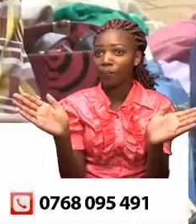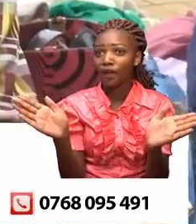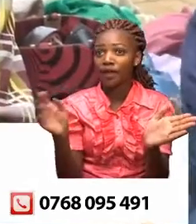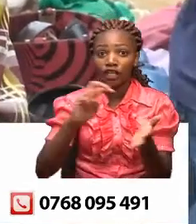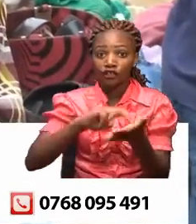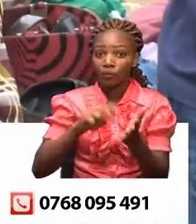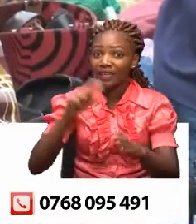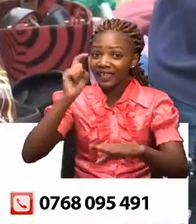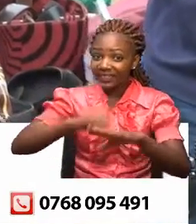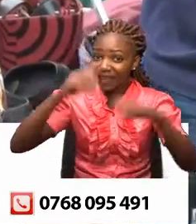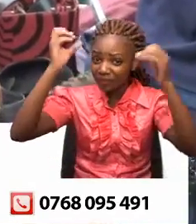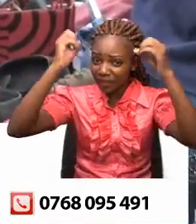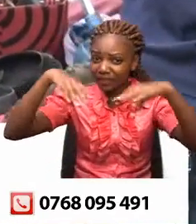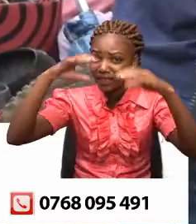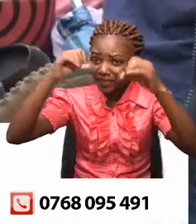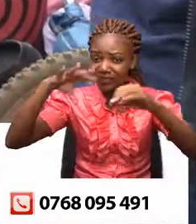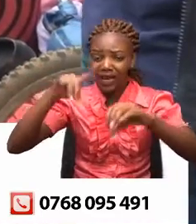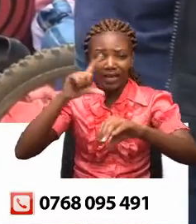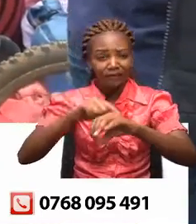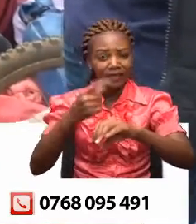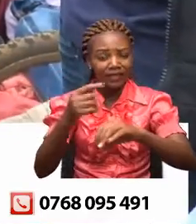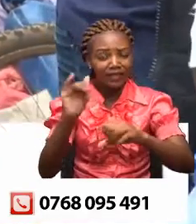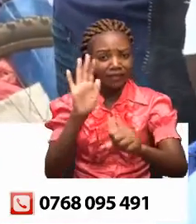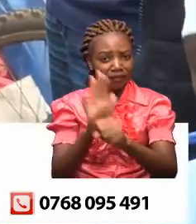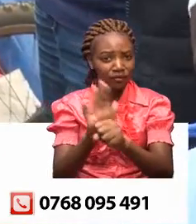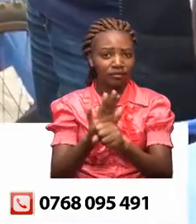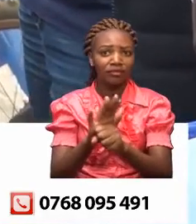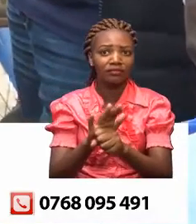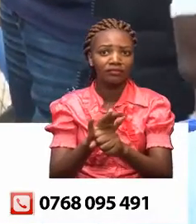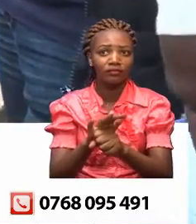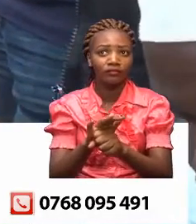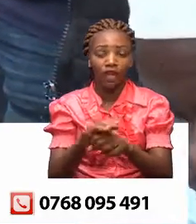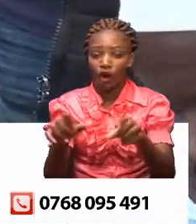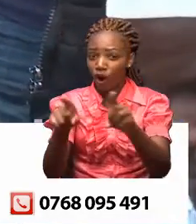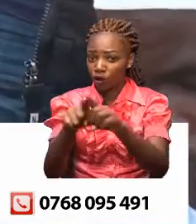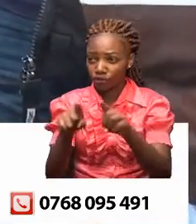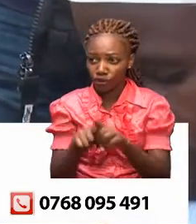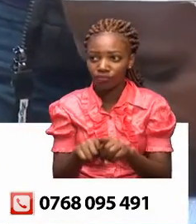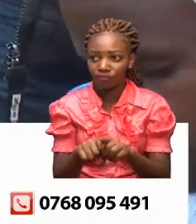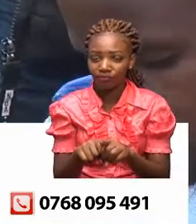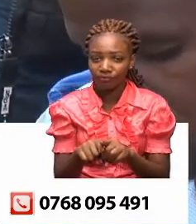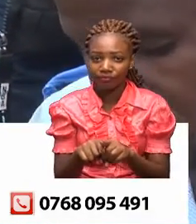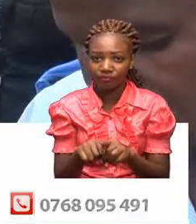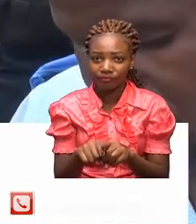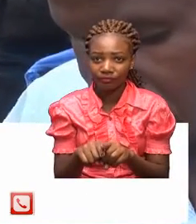wakati ambapo mvua huja katika maeneo haya wao hupata shida. Na vile vile siku za